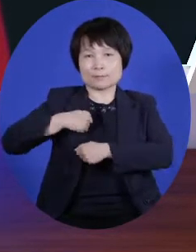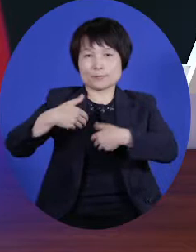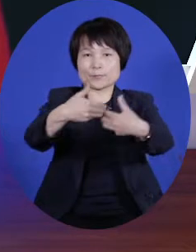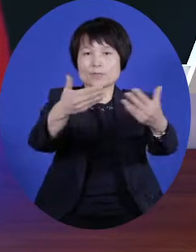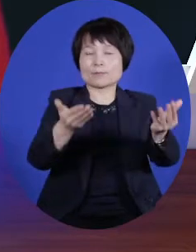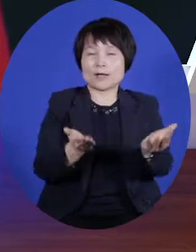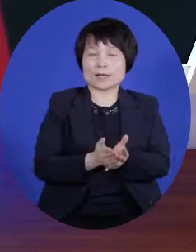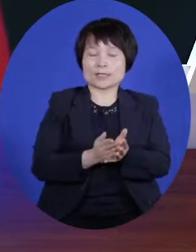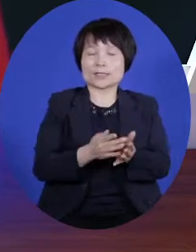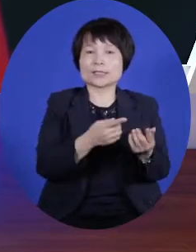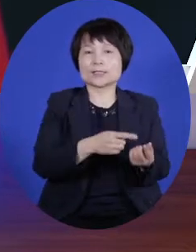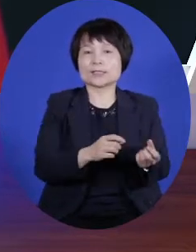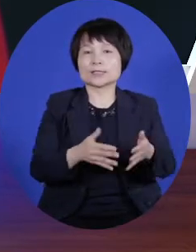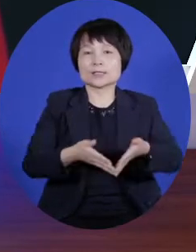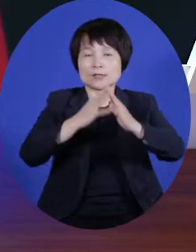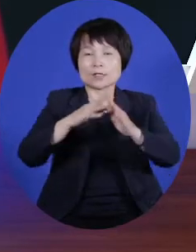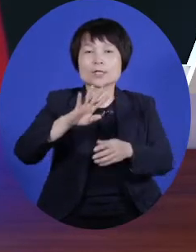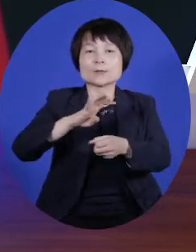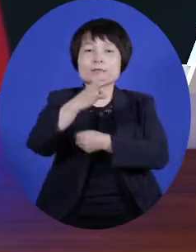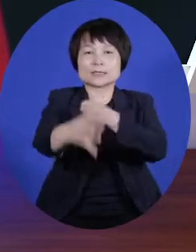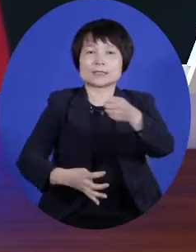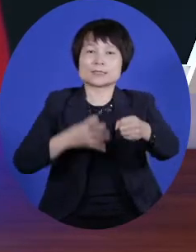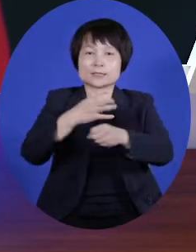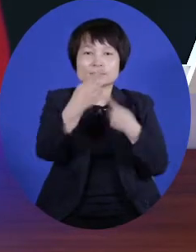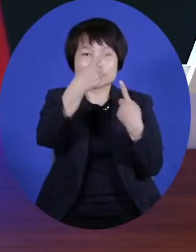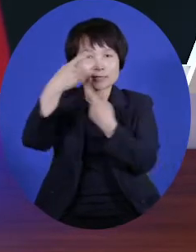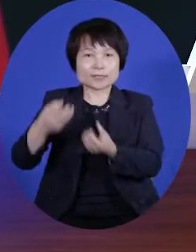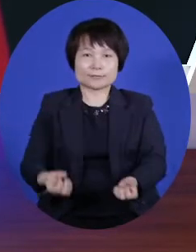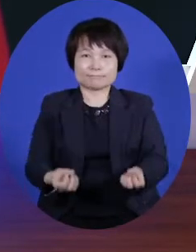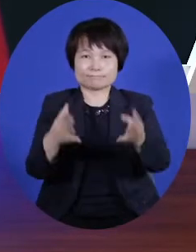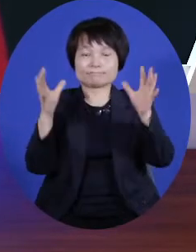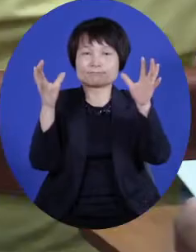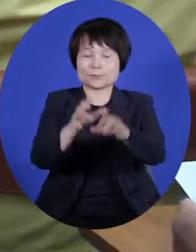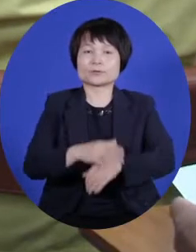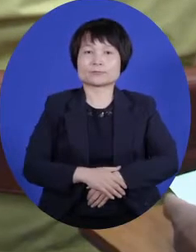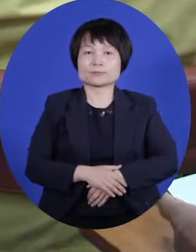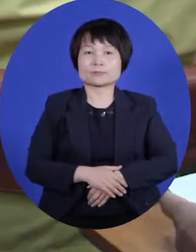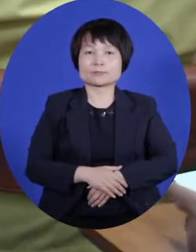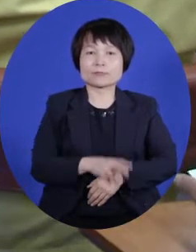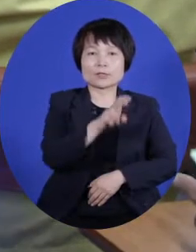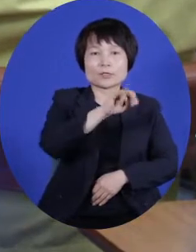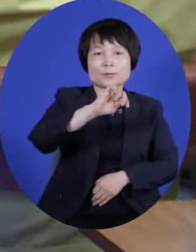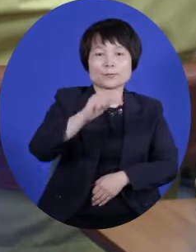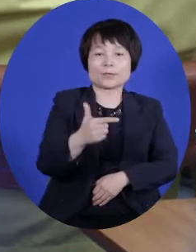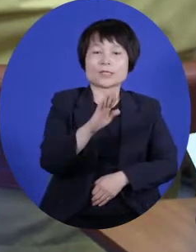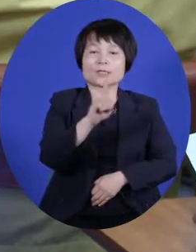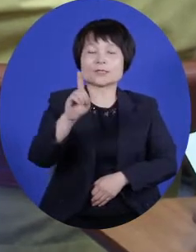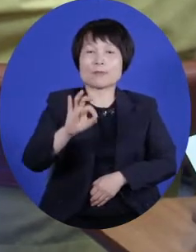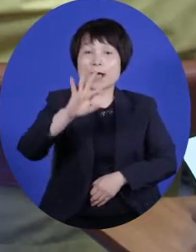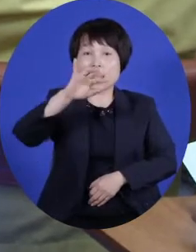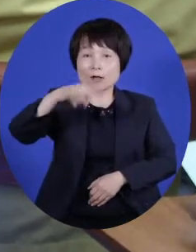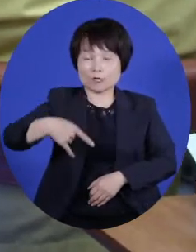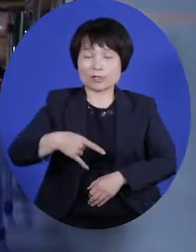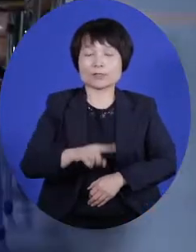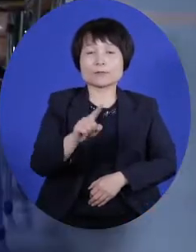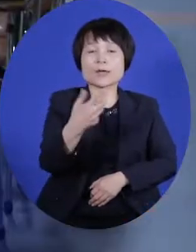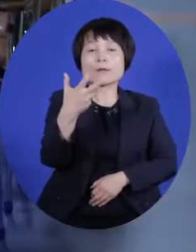교육장에서 민방위대 창설 40주년 기념행사를 가졌습니다. 각 지역 민방위